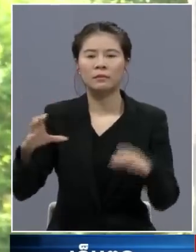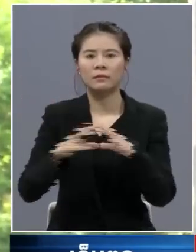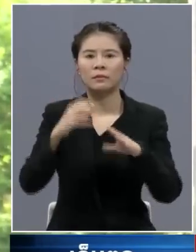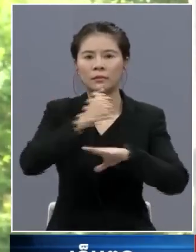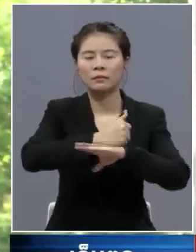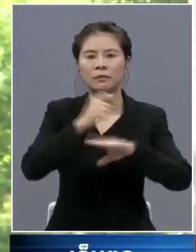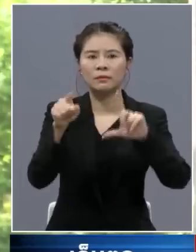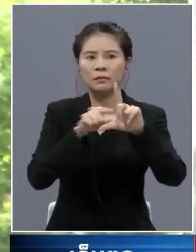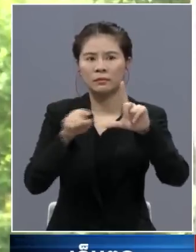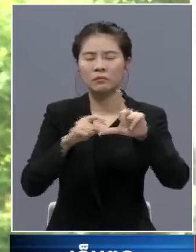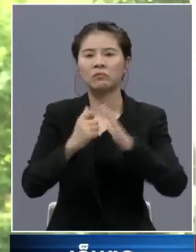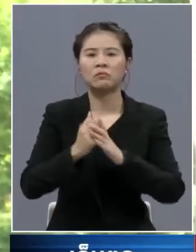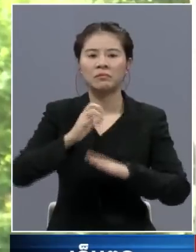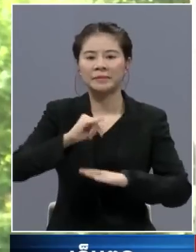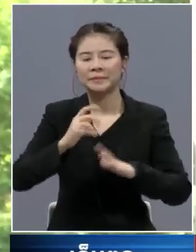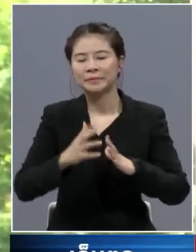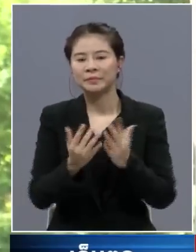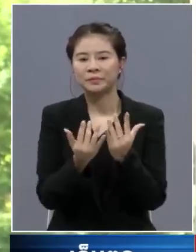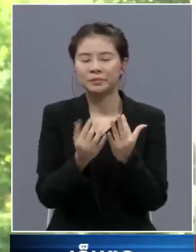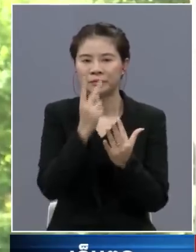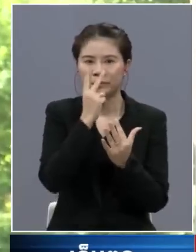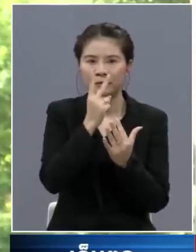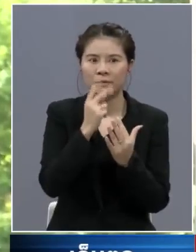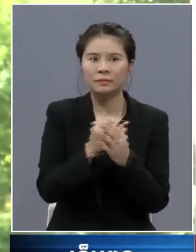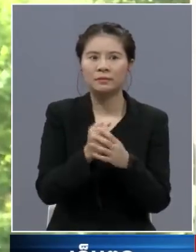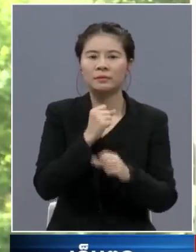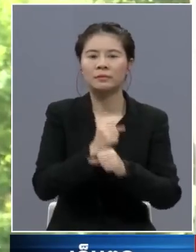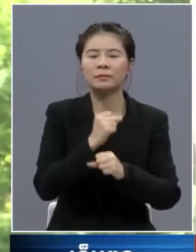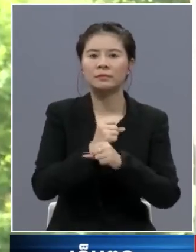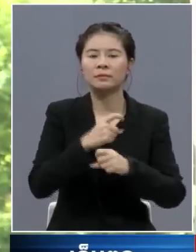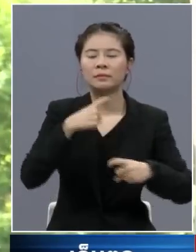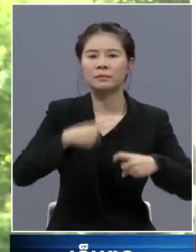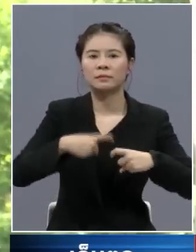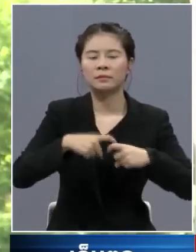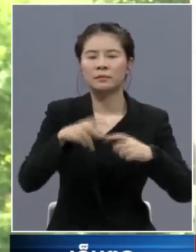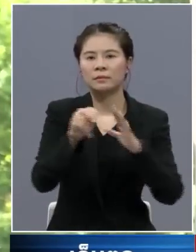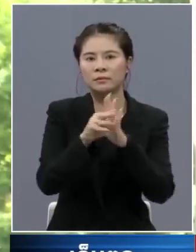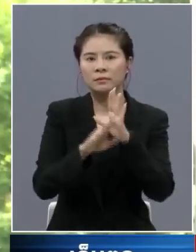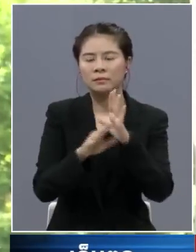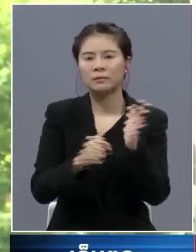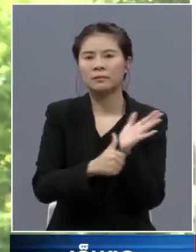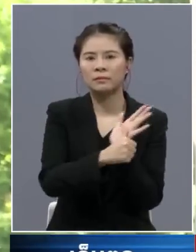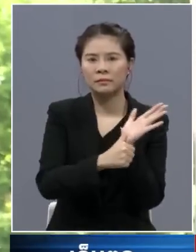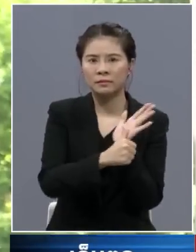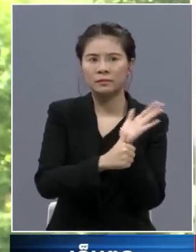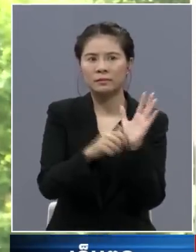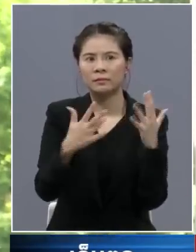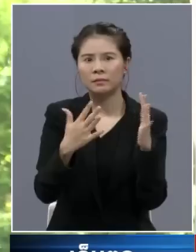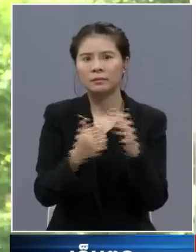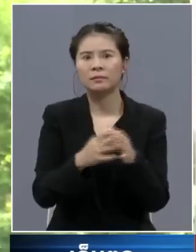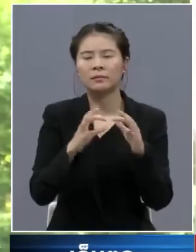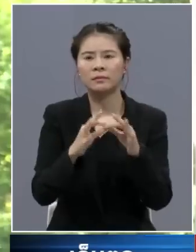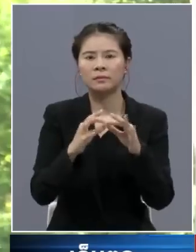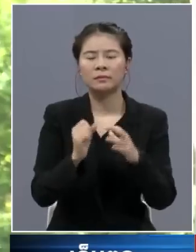ความยืดหยุ่นแล้วก็มองว่าประเด็นดังกล่าวเนี่ยทำยากรวมไปถึงอีกหลายนโยบายหากไม่ปรับหรือหากปรับอาจจะไม่ได้ถูกใจกองเชียร์ก็